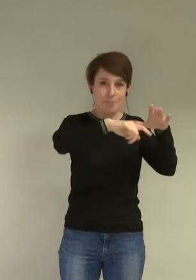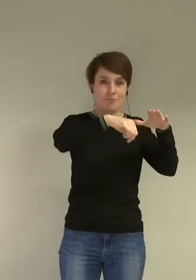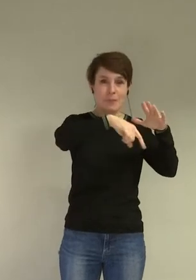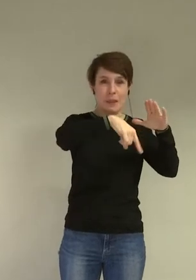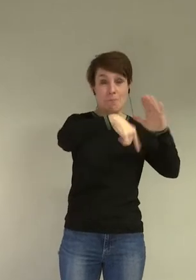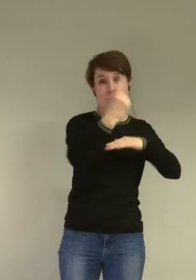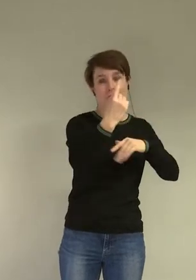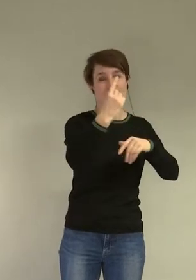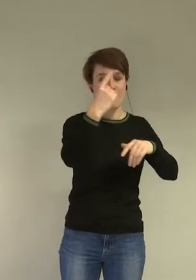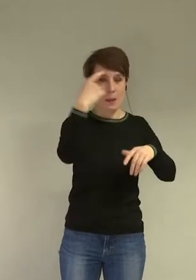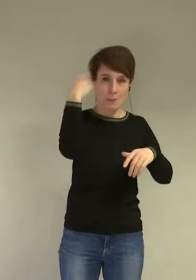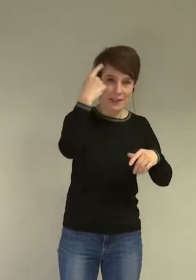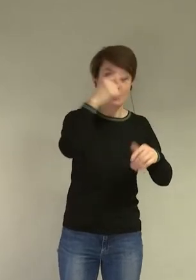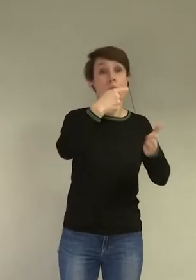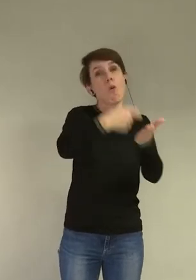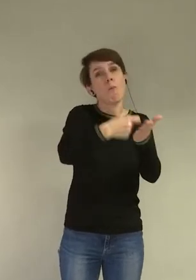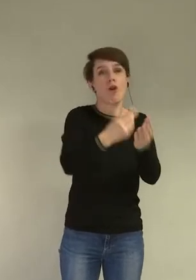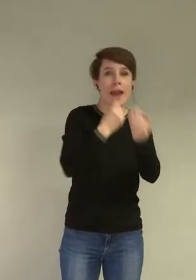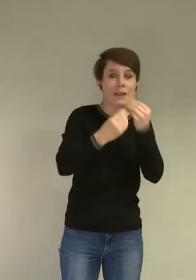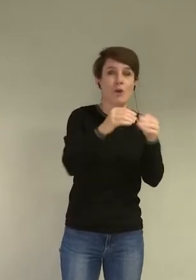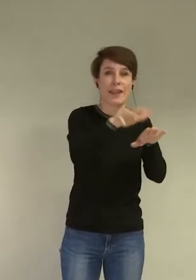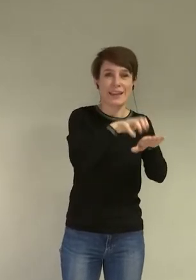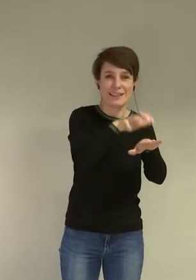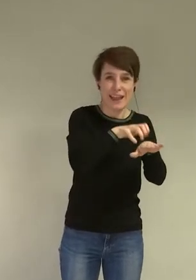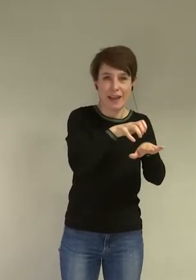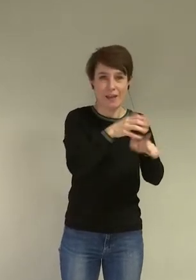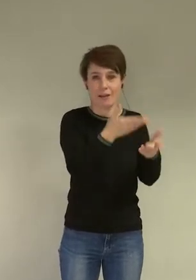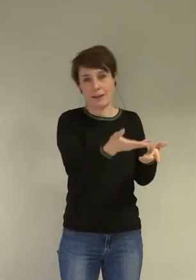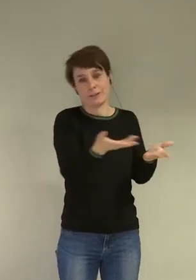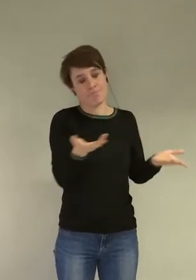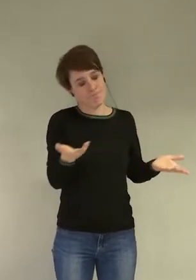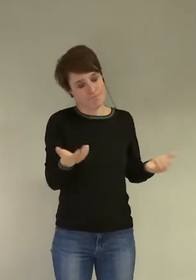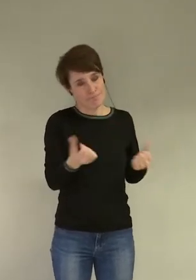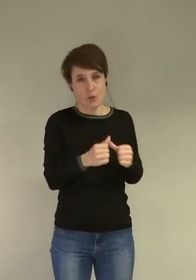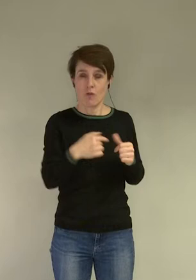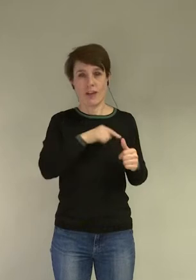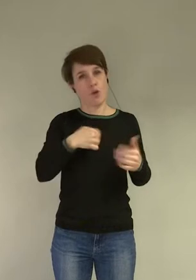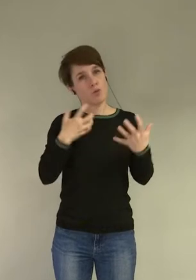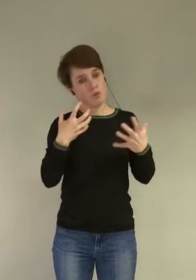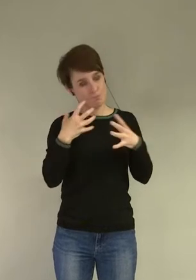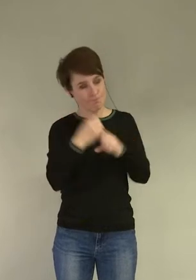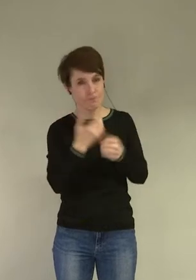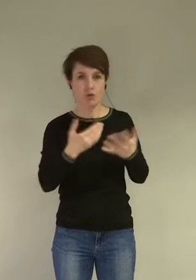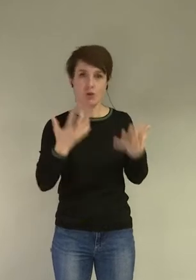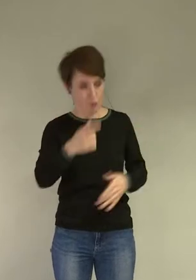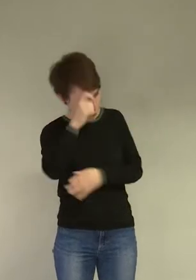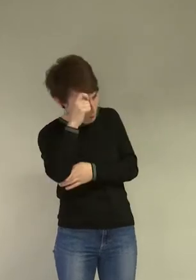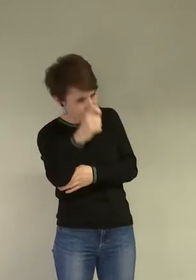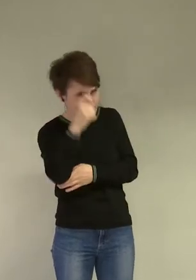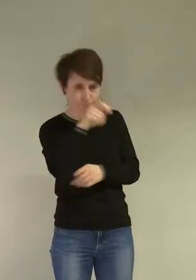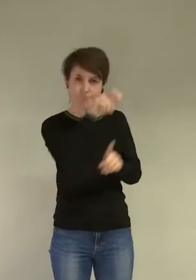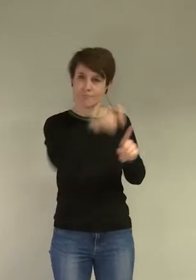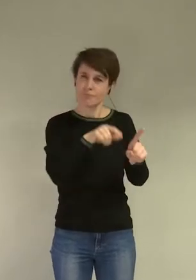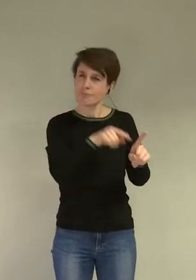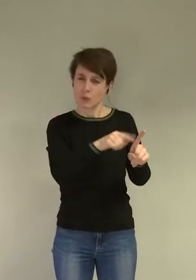l'isère par ces quelques mots nous tenons aujourd'hui à lui rendre hommage nous saluons son